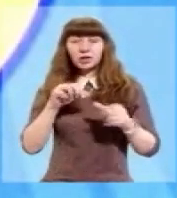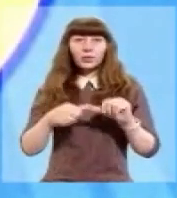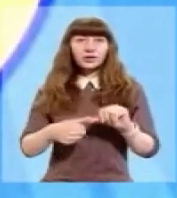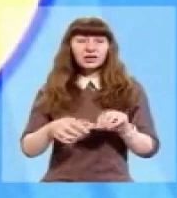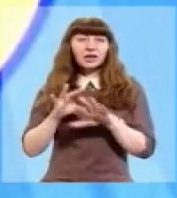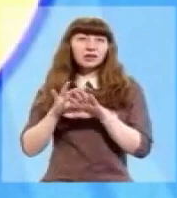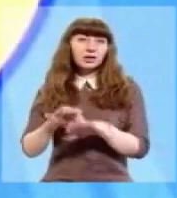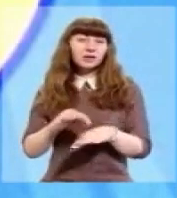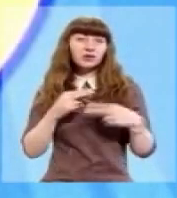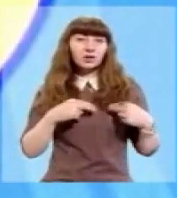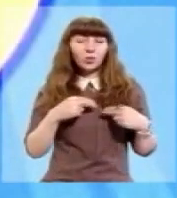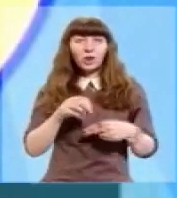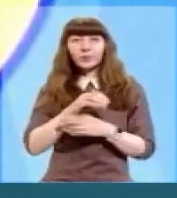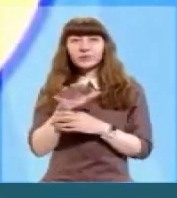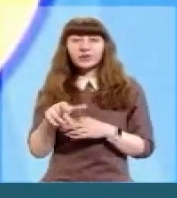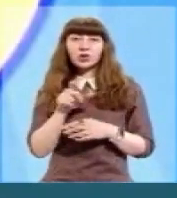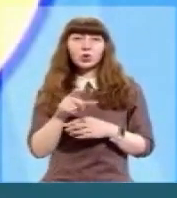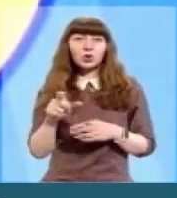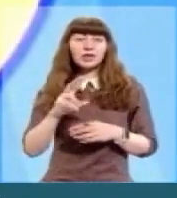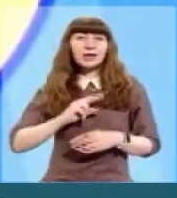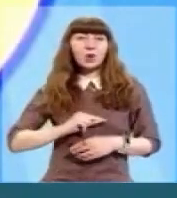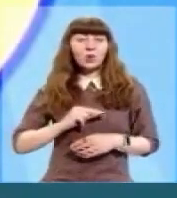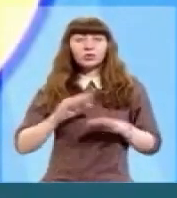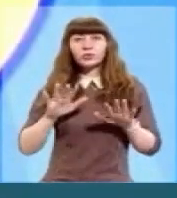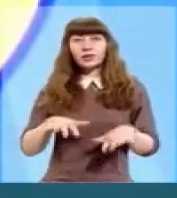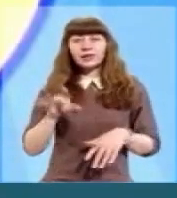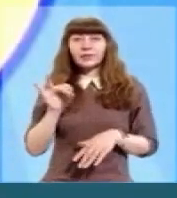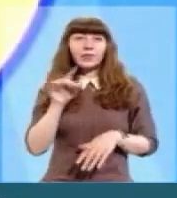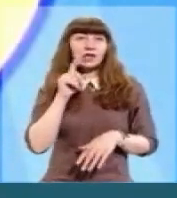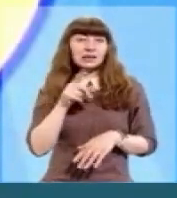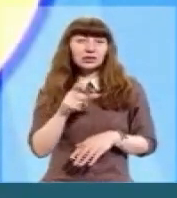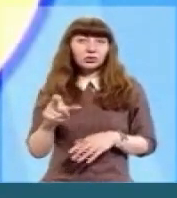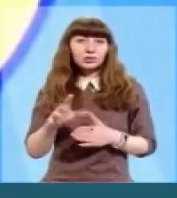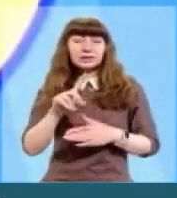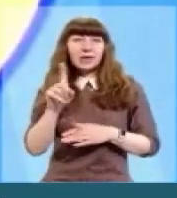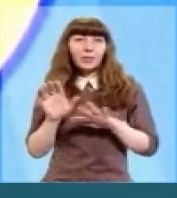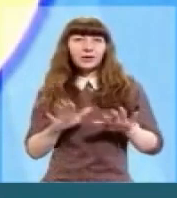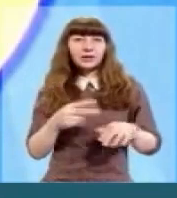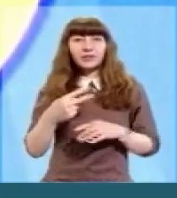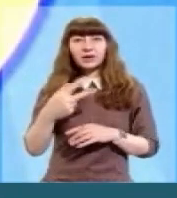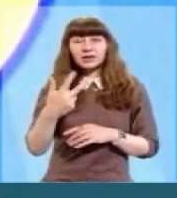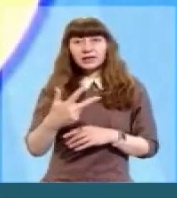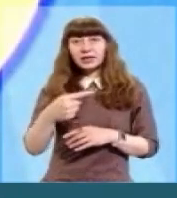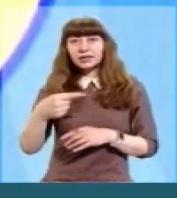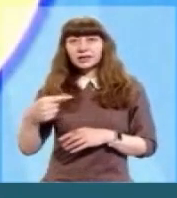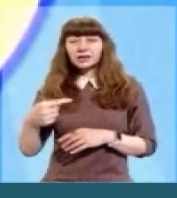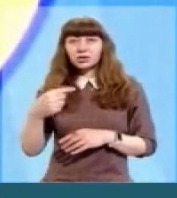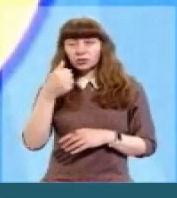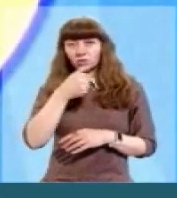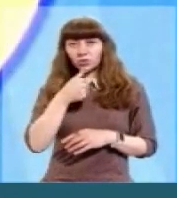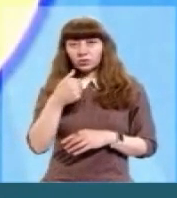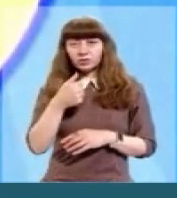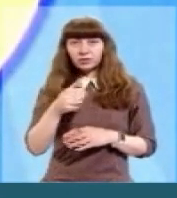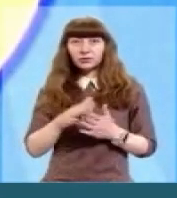работа по обеспечению занятости населения, в частности, молодежи. За прошедший 23-й, текущий 23-й год